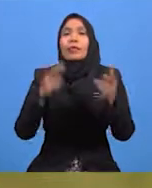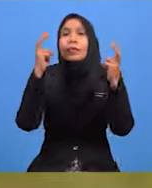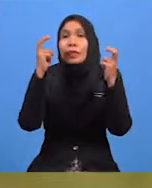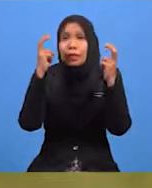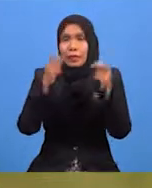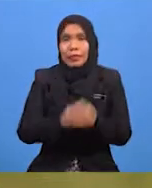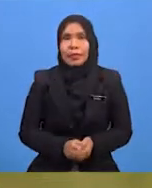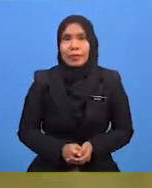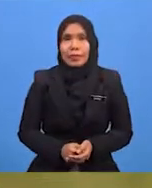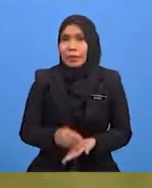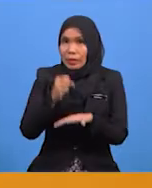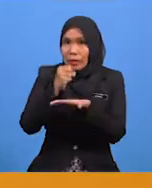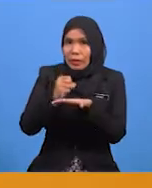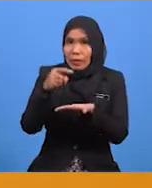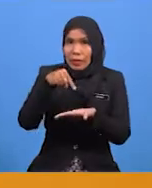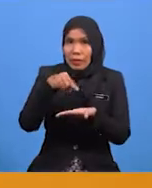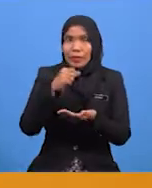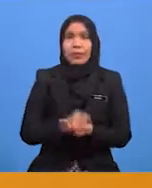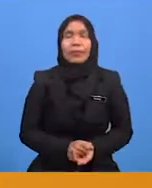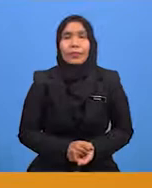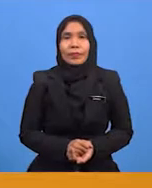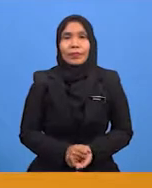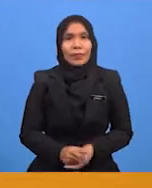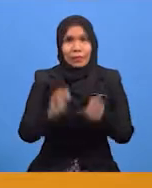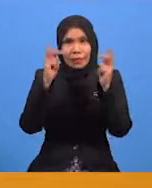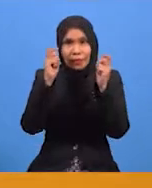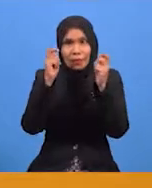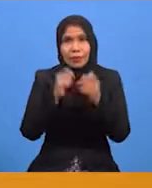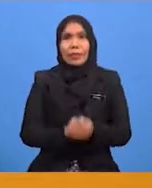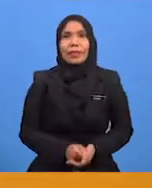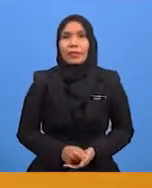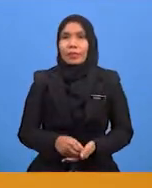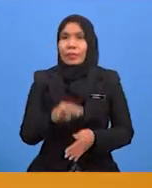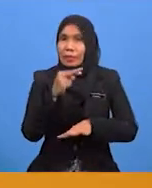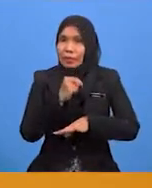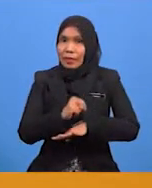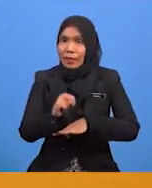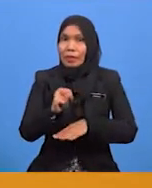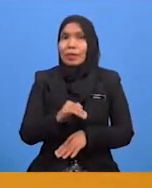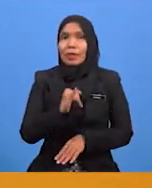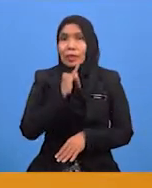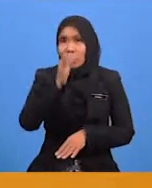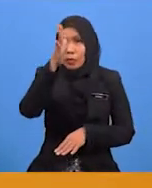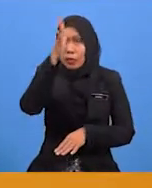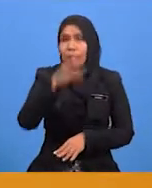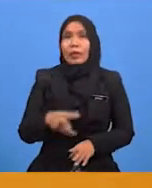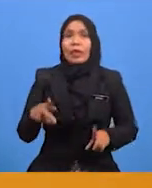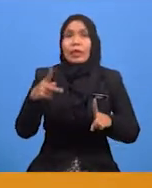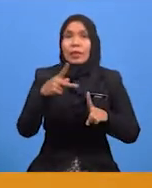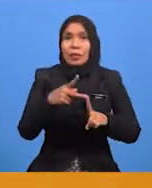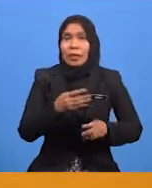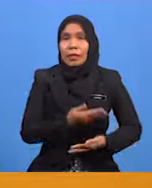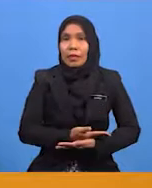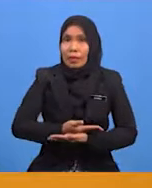ini. Sajak ini bertemakan nasihat ibu bapa kepada